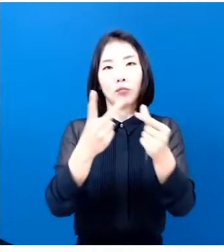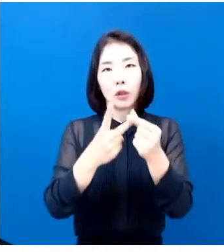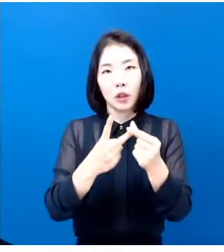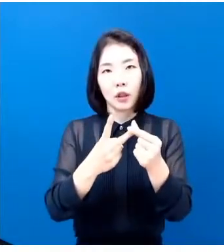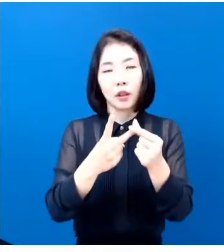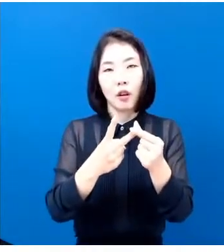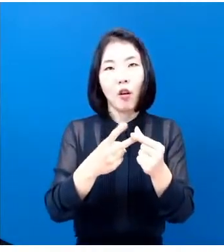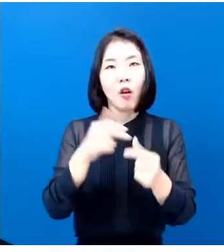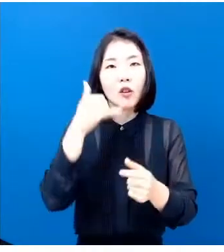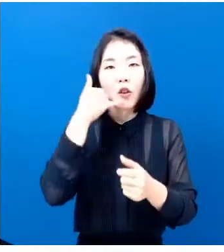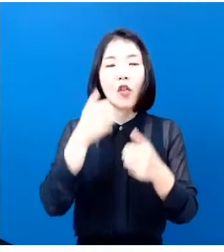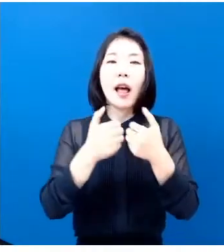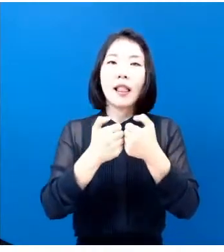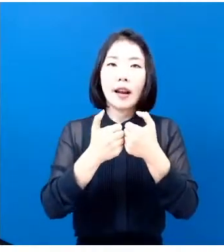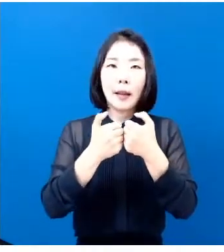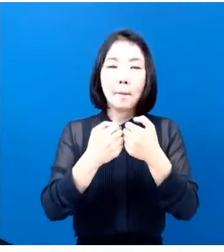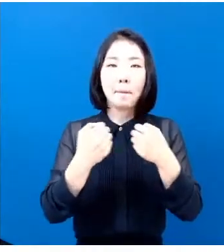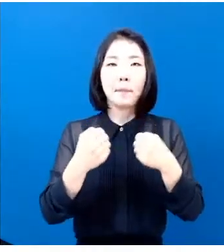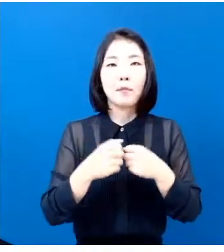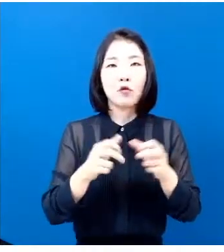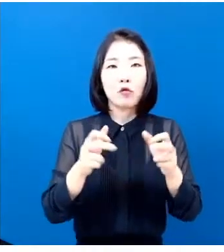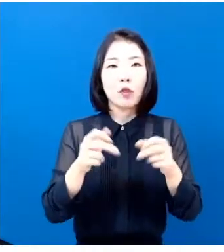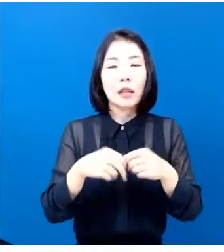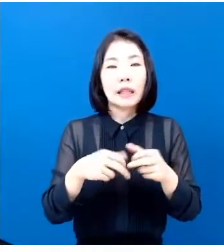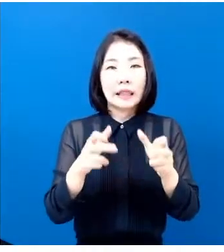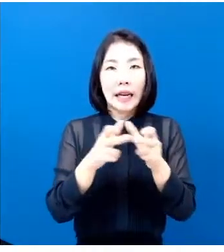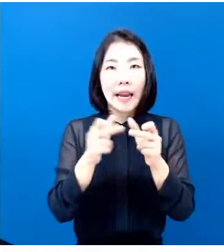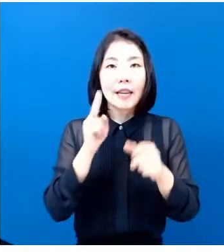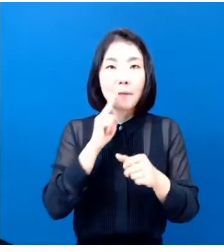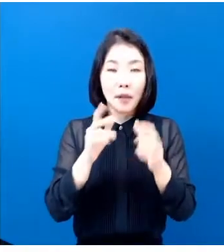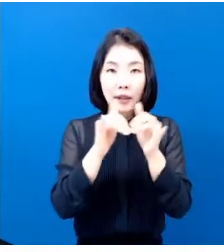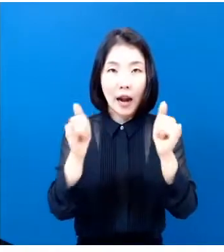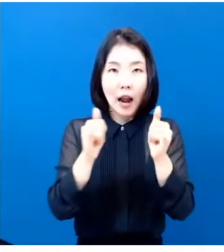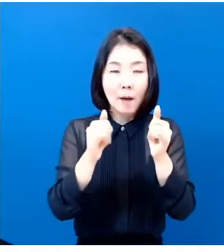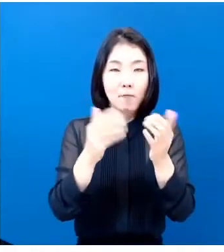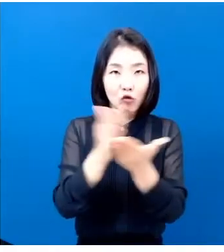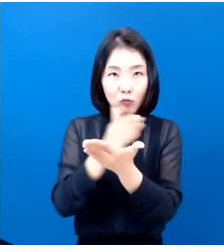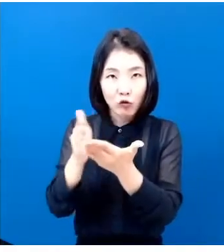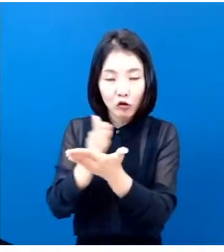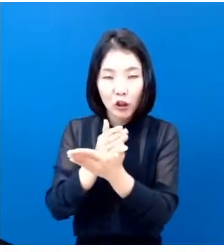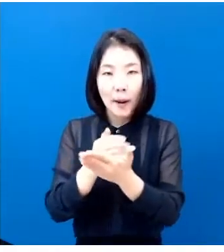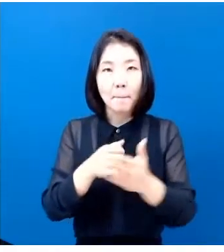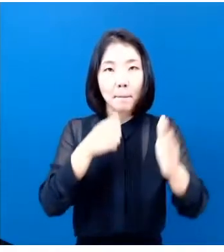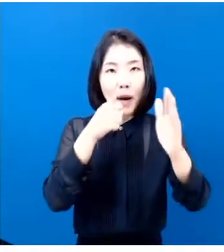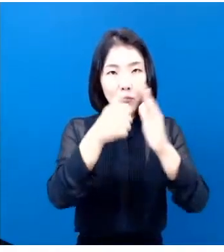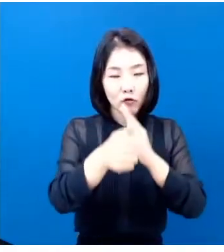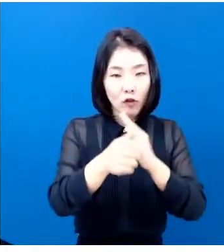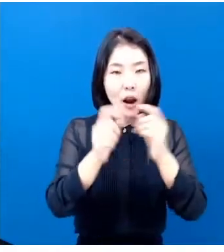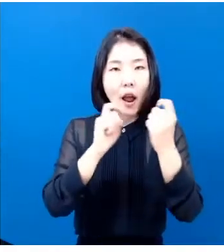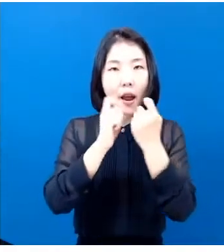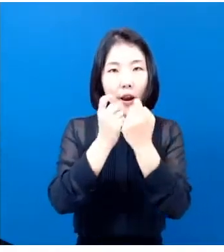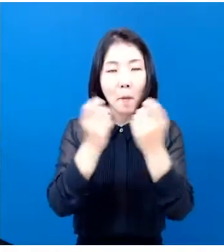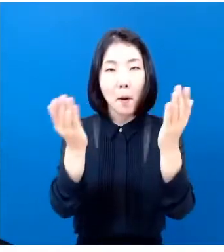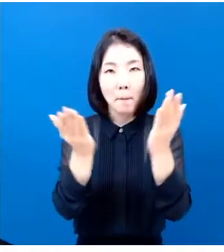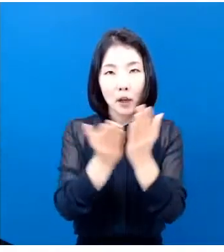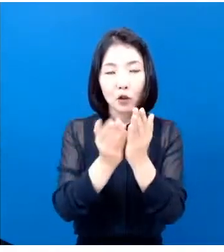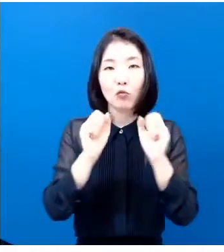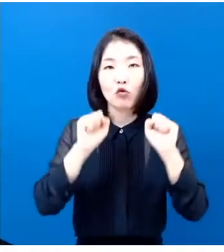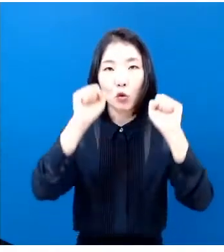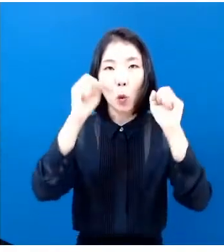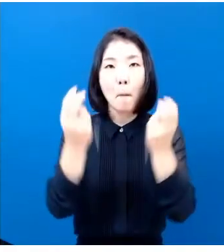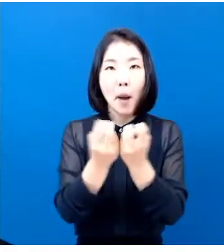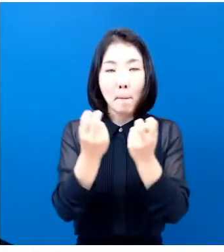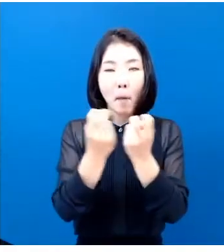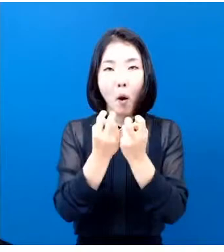건강 상담을 실시하여 중증장애인을 불러와 분리하고 방문 서비스를 실시하여 개별 맞춤 운동 방법을